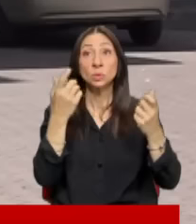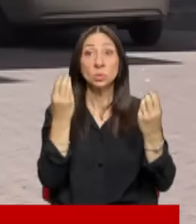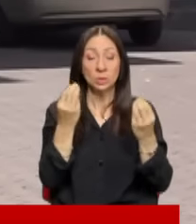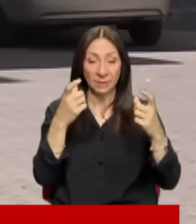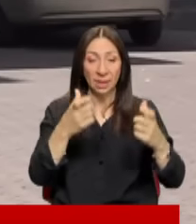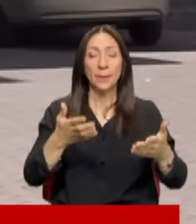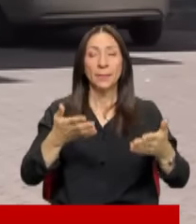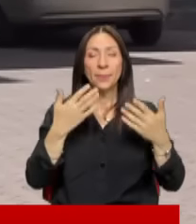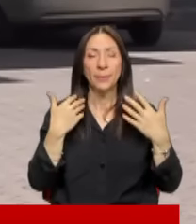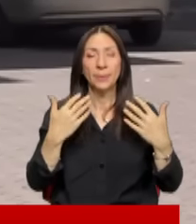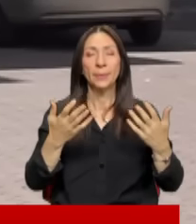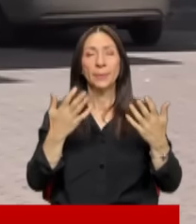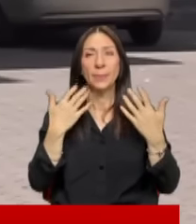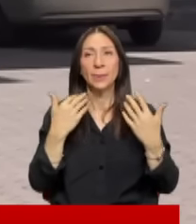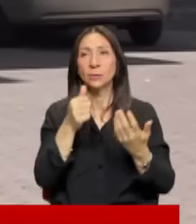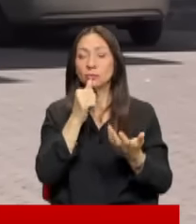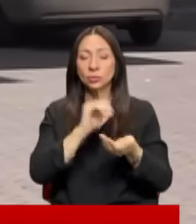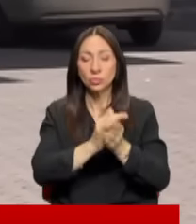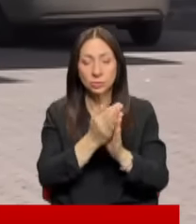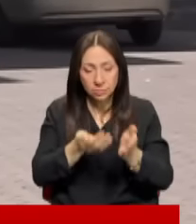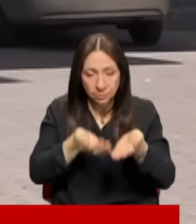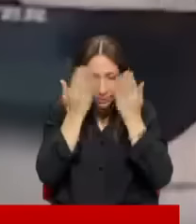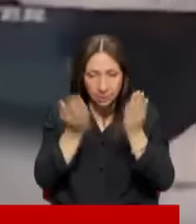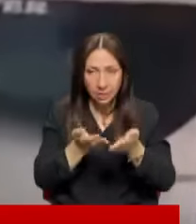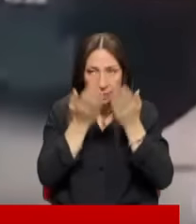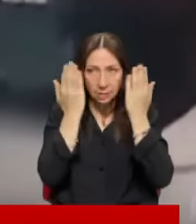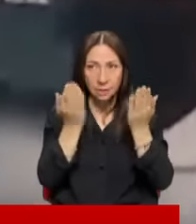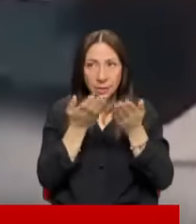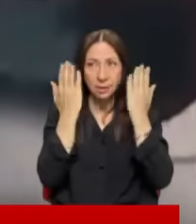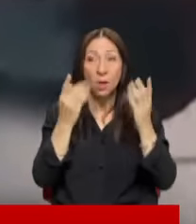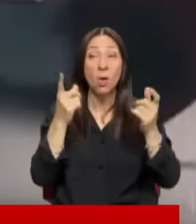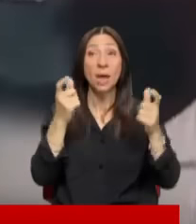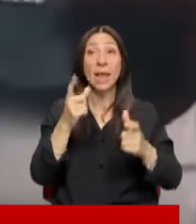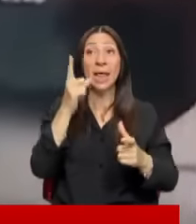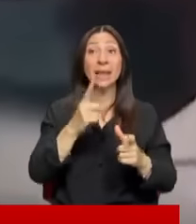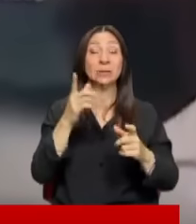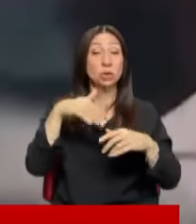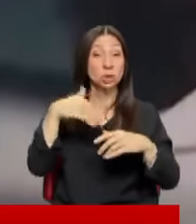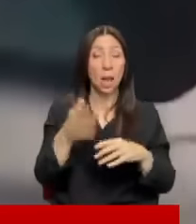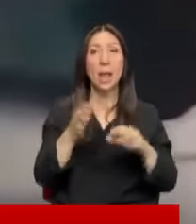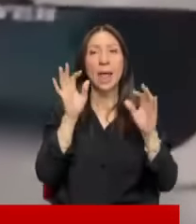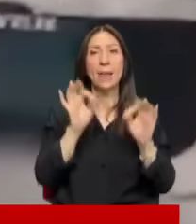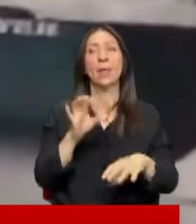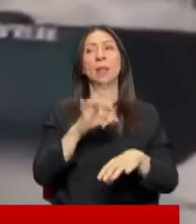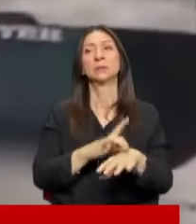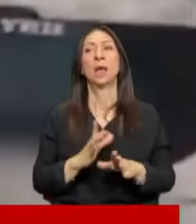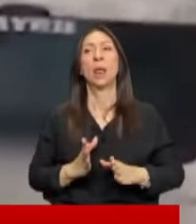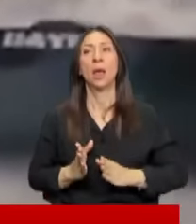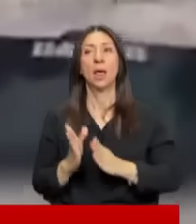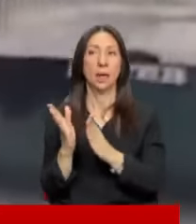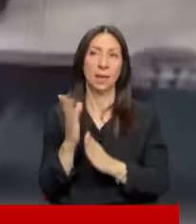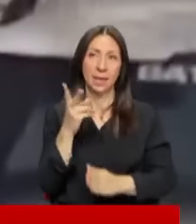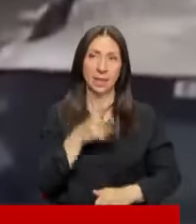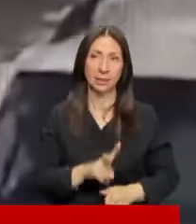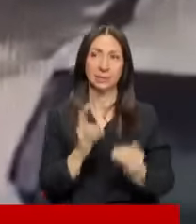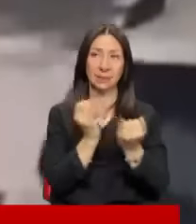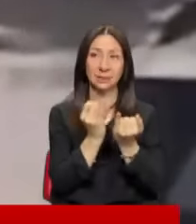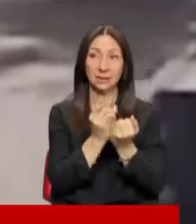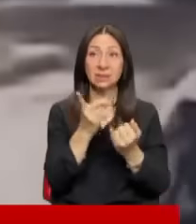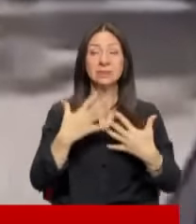götürdük. Serinlemeleri için ellerini, yüzlerini güzel bir şekilde yıkadık. Olay yerindeki ilk müdahalenin ardından hastaneye kaldırıldı ikiz